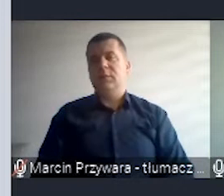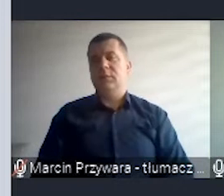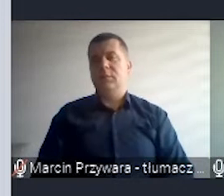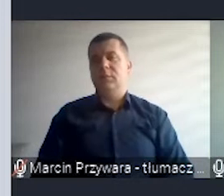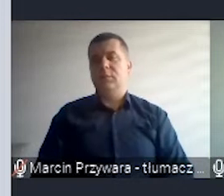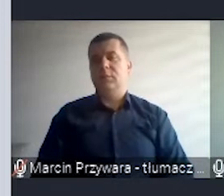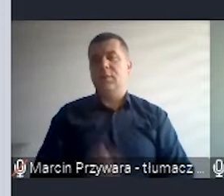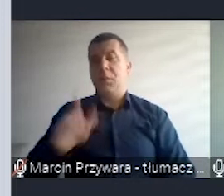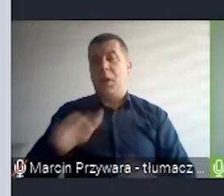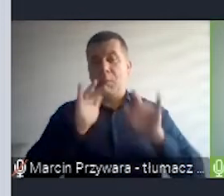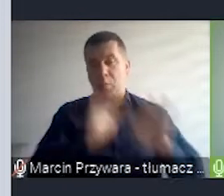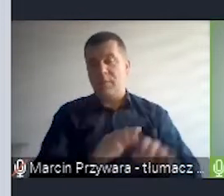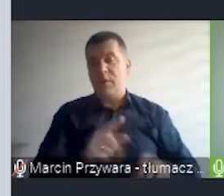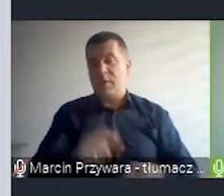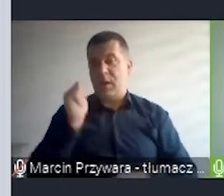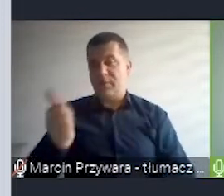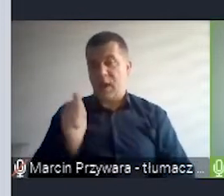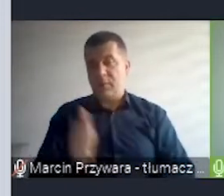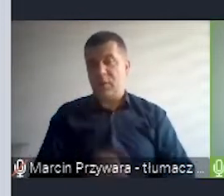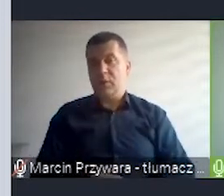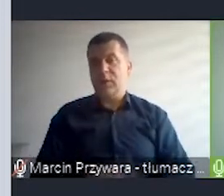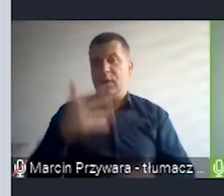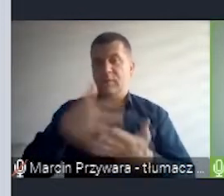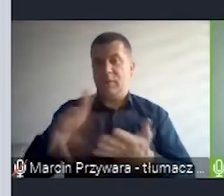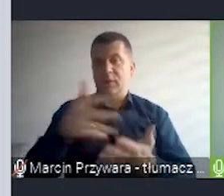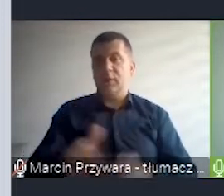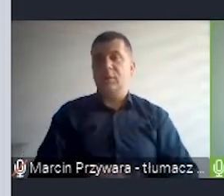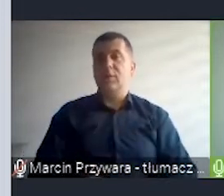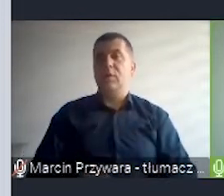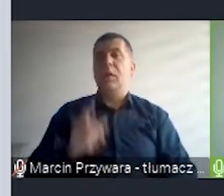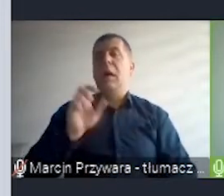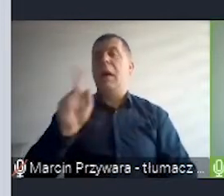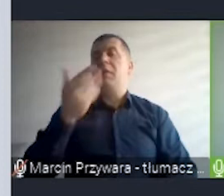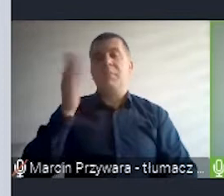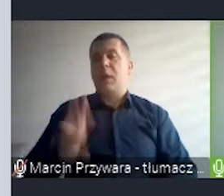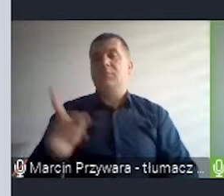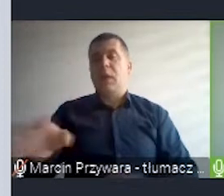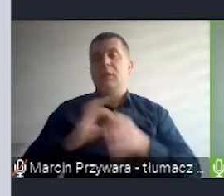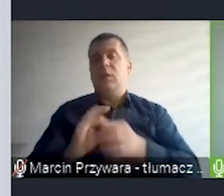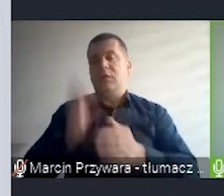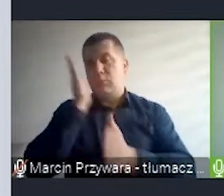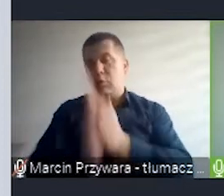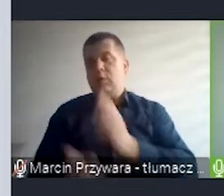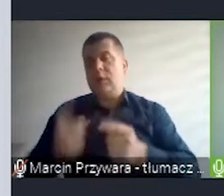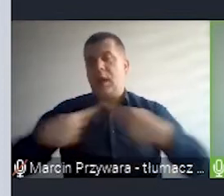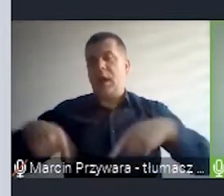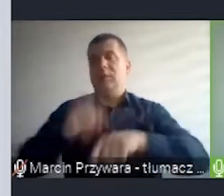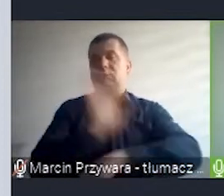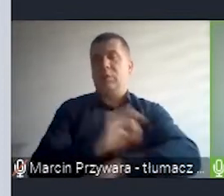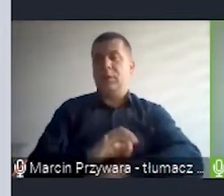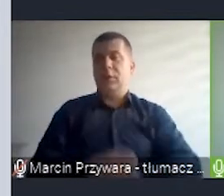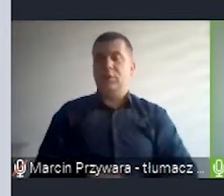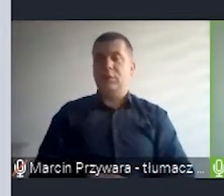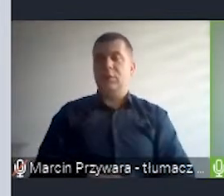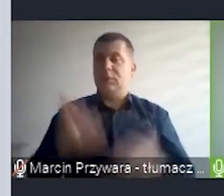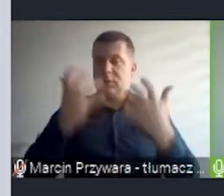Więc wpływać to będzie na kwalifikowalność wydatków, a nie będzie bezpośrednio związane z realizacją projektu. Czyli też